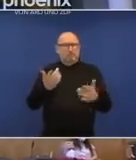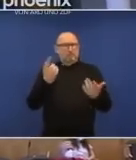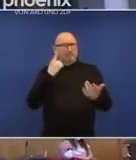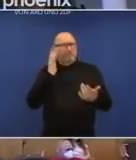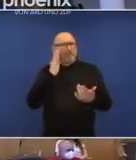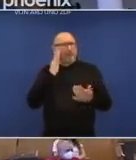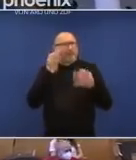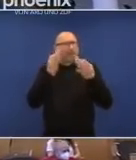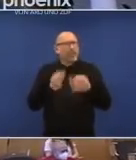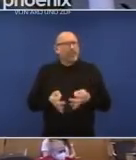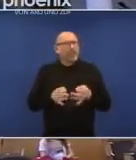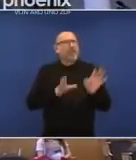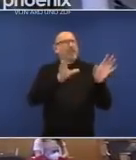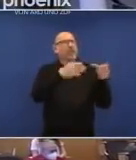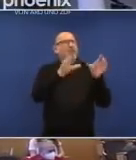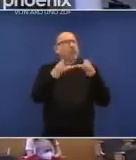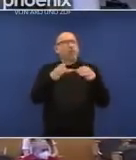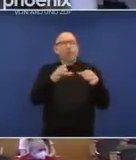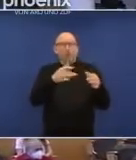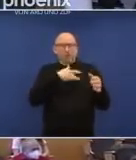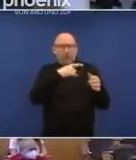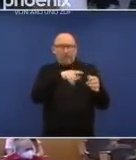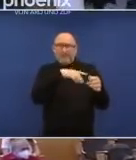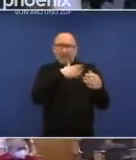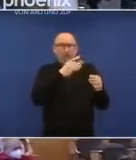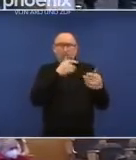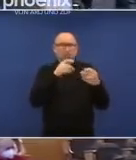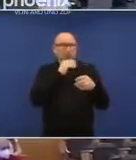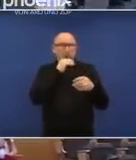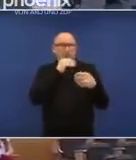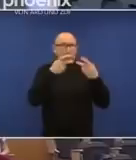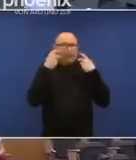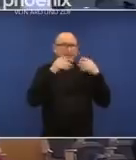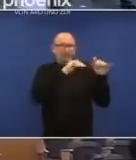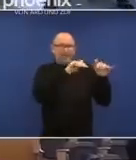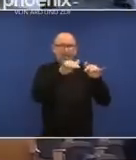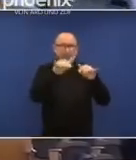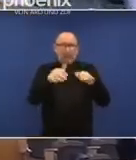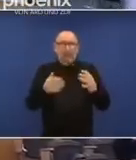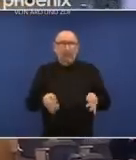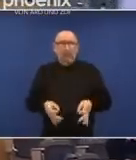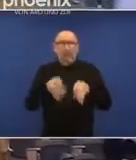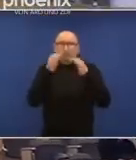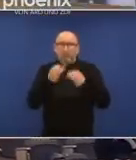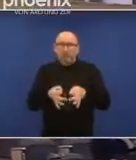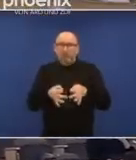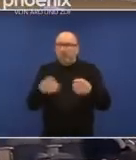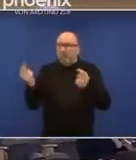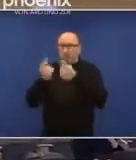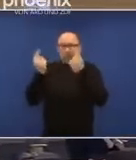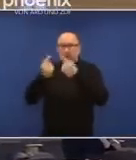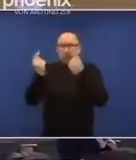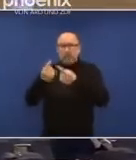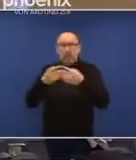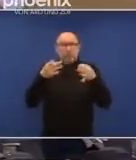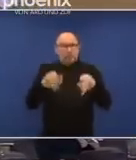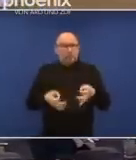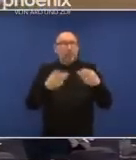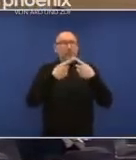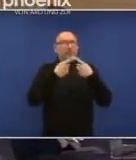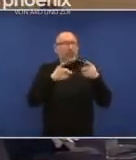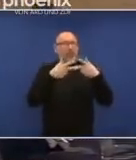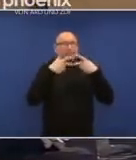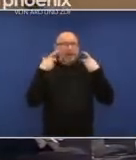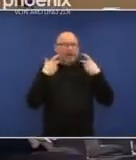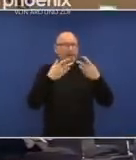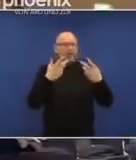betreffenden Gruppen ausreichend mit Masken versorgt waren? Oder war es so, dass wegen dieses Vetos die jetzt weniger oder langsamer die Masken bekommen haben?